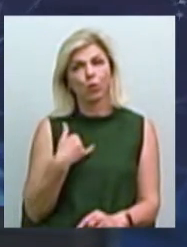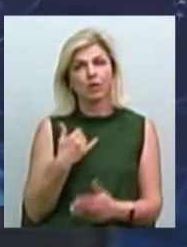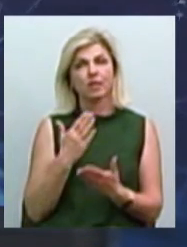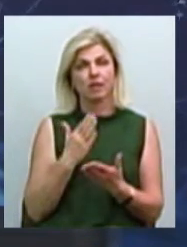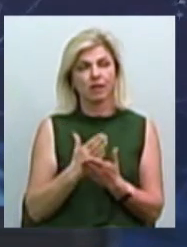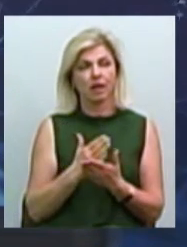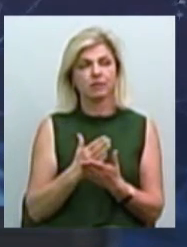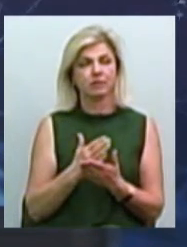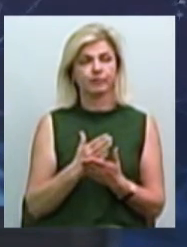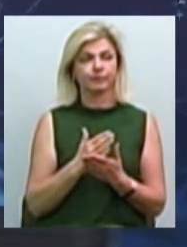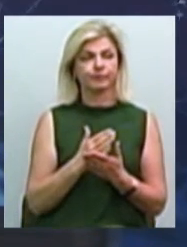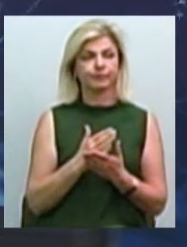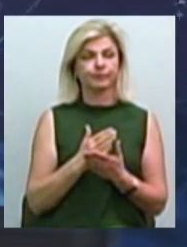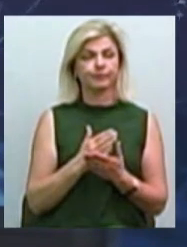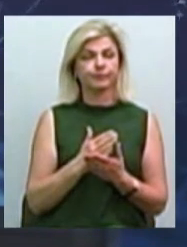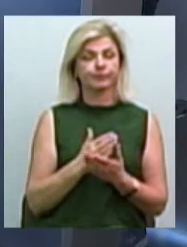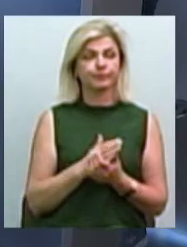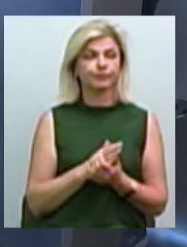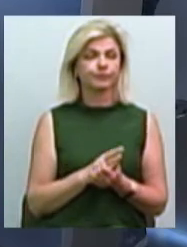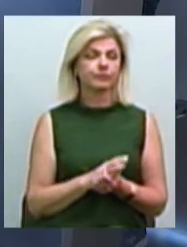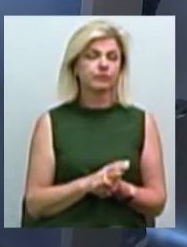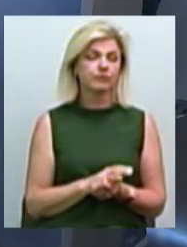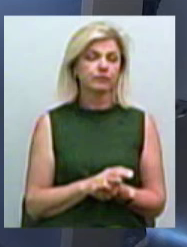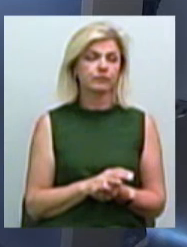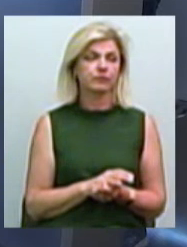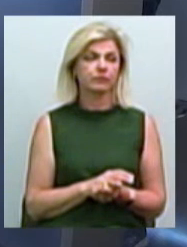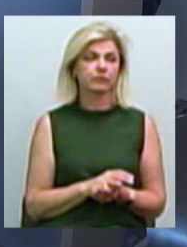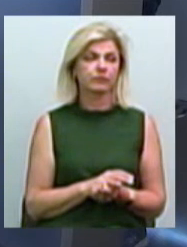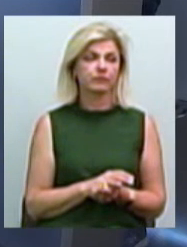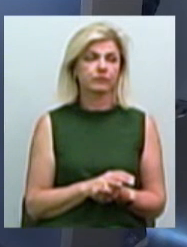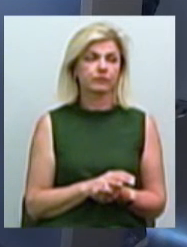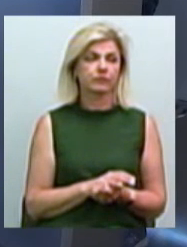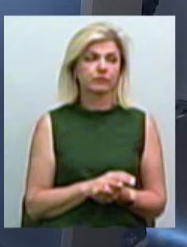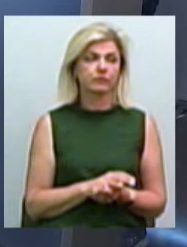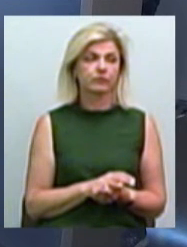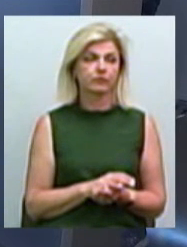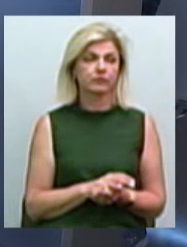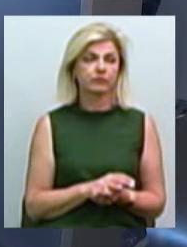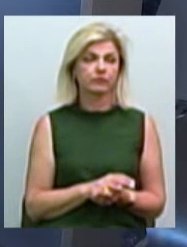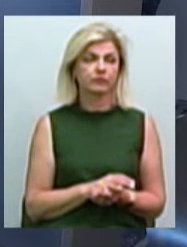мы с вами уже неоднократно обсуждали, наши слушатели хорошо знают, у нас есть